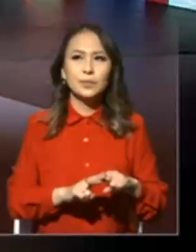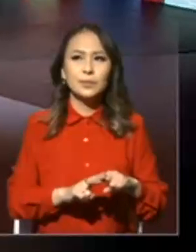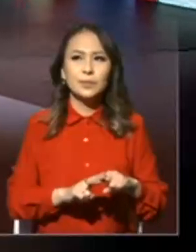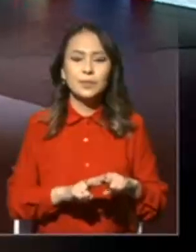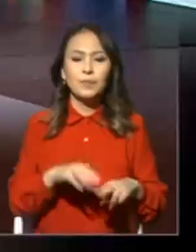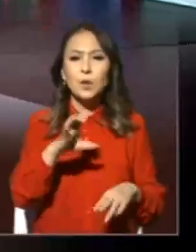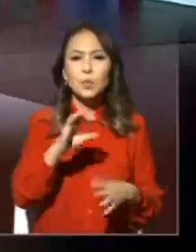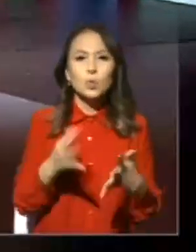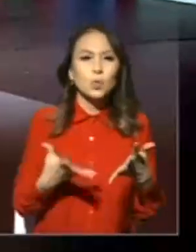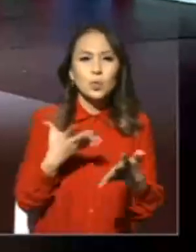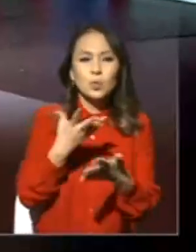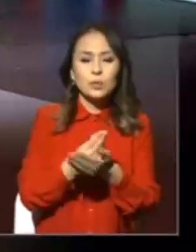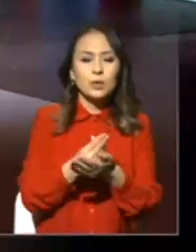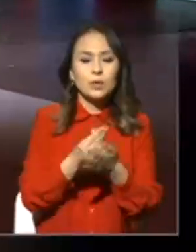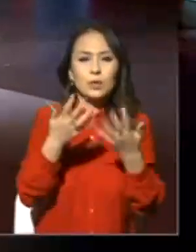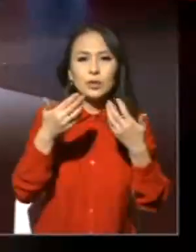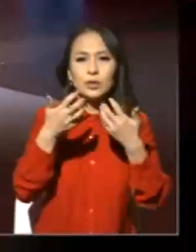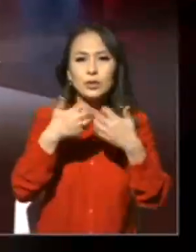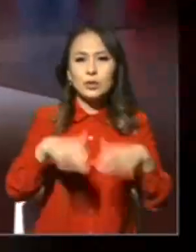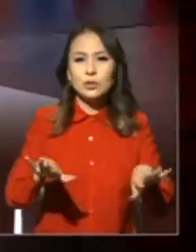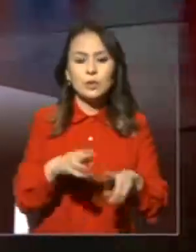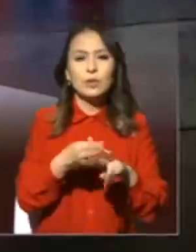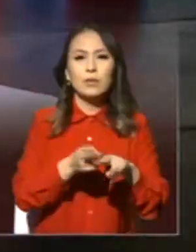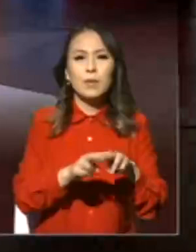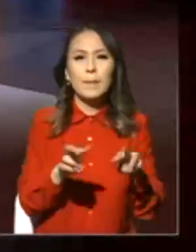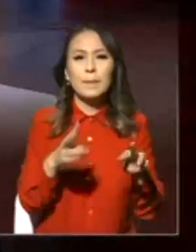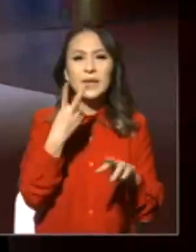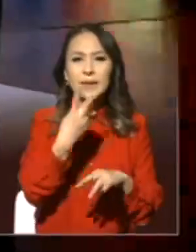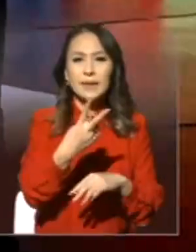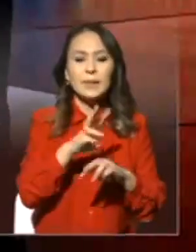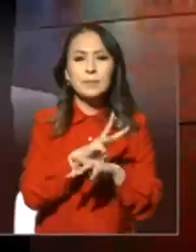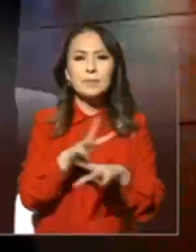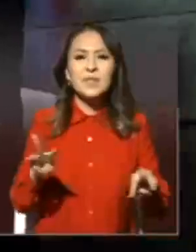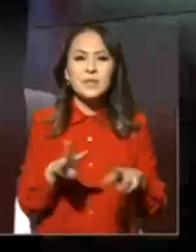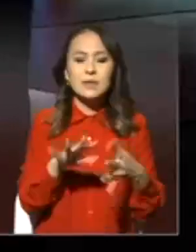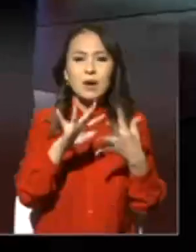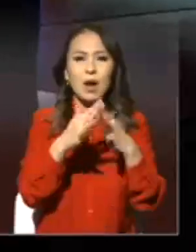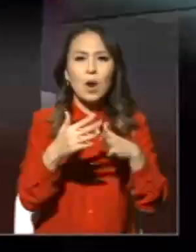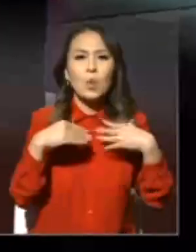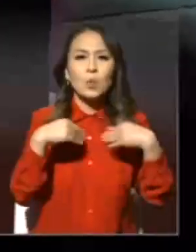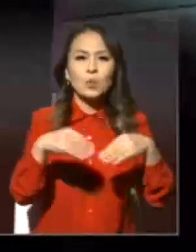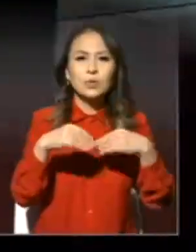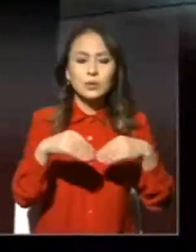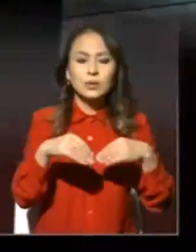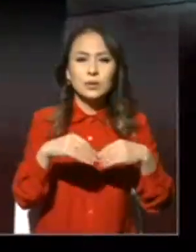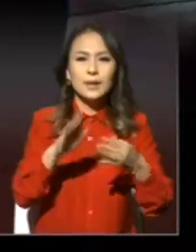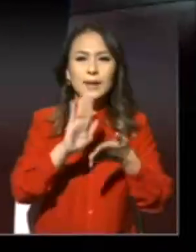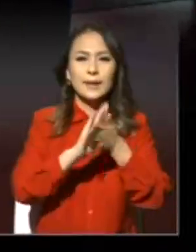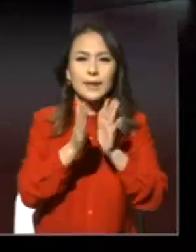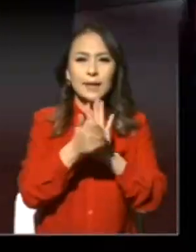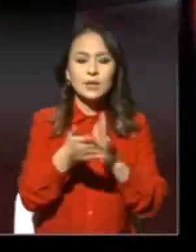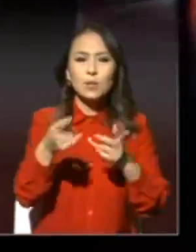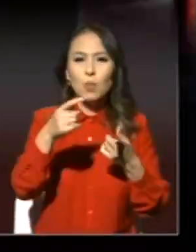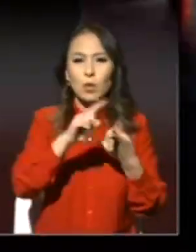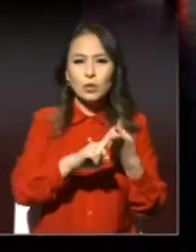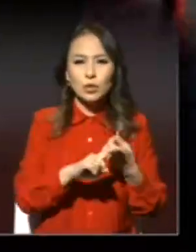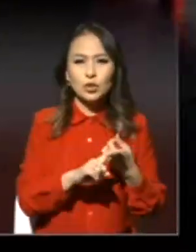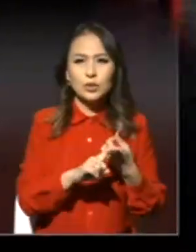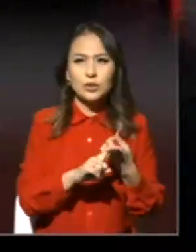Ол субсидия емес, ол екі министрлік, ауыл шаруашылық және энергетика министрлігі келісім бойынша